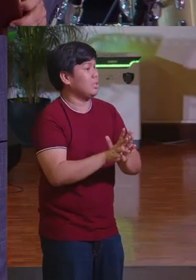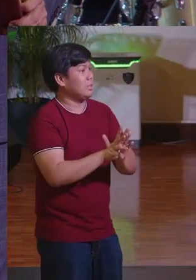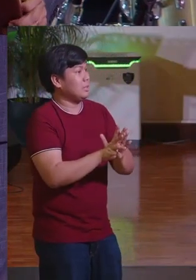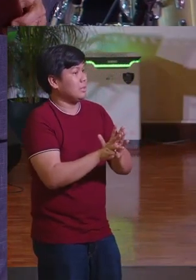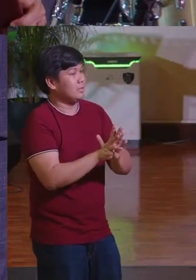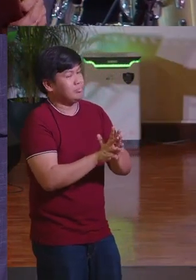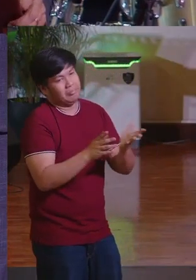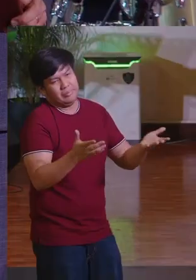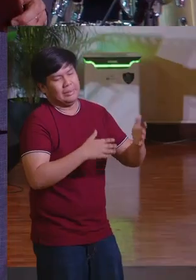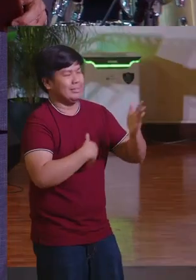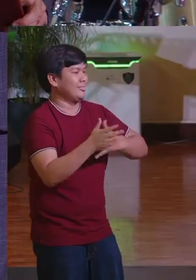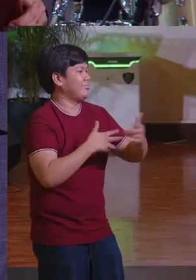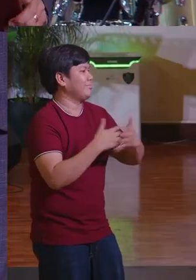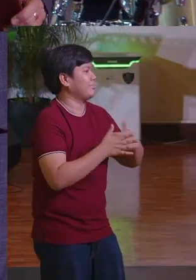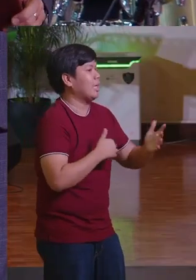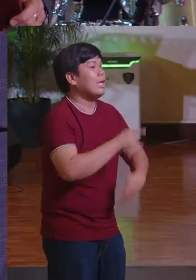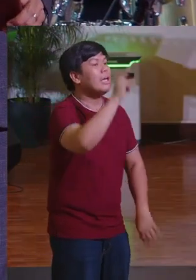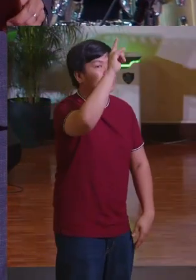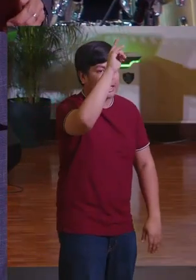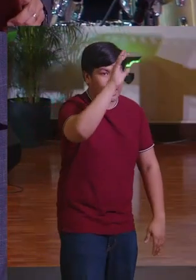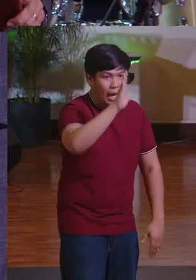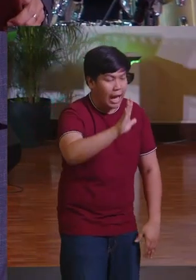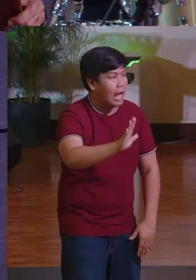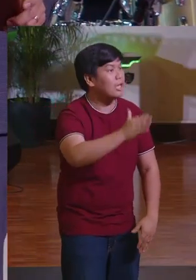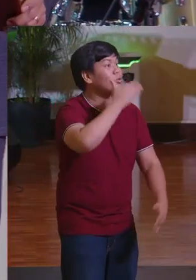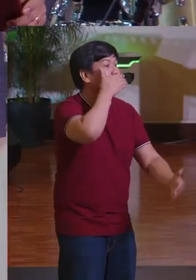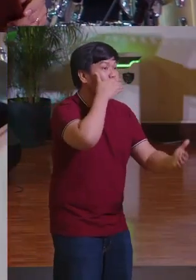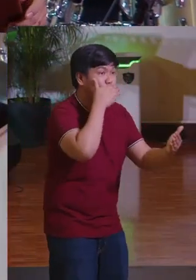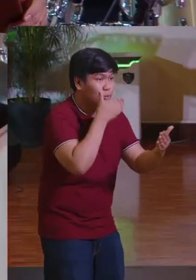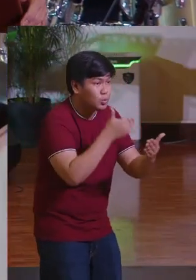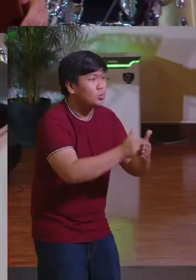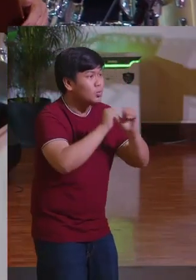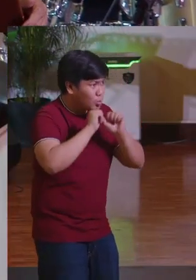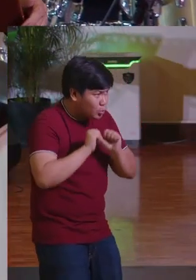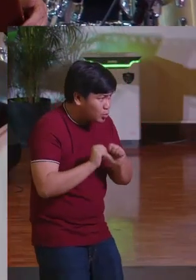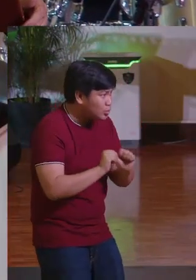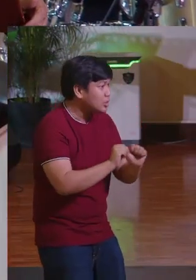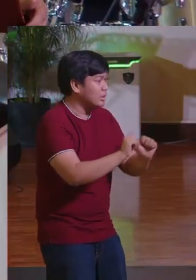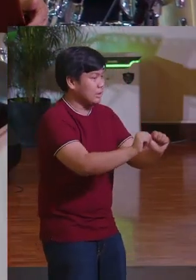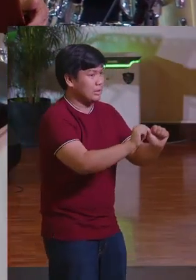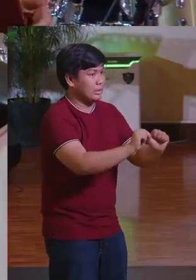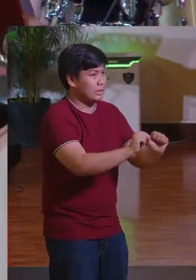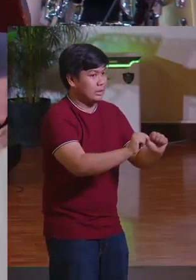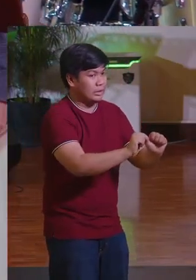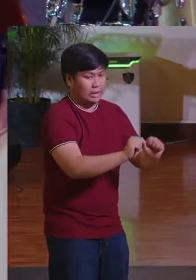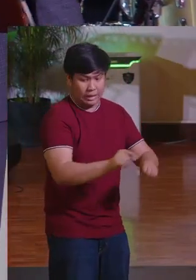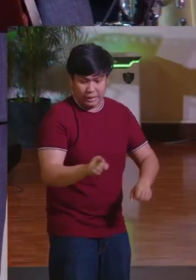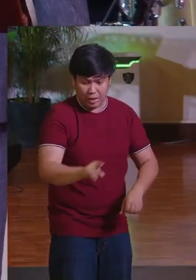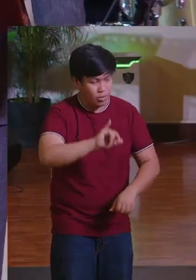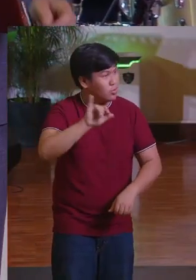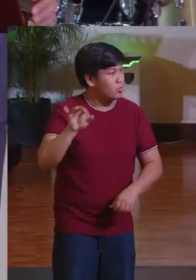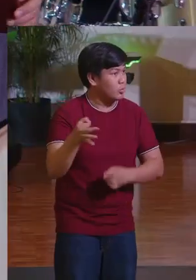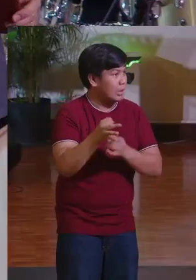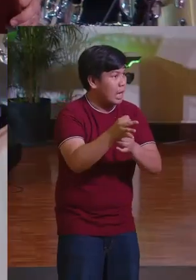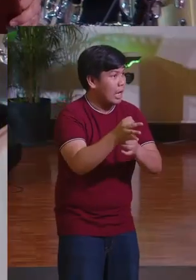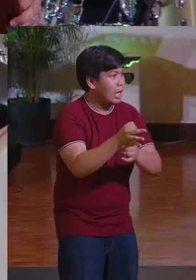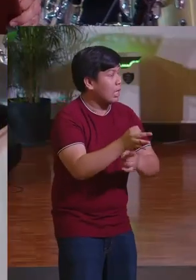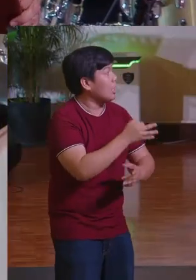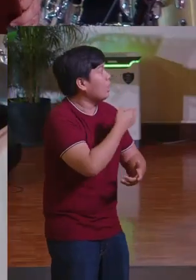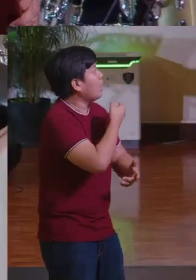Gayunpaman, alam niyo po, ang kabutihan ng Diyos, ginamit ang pangungusap ni